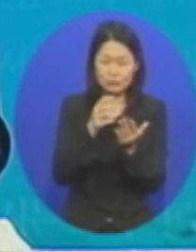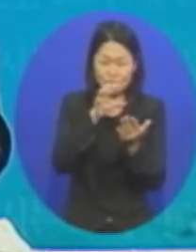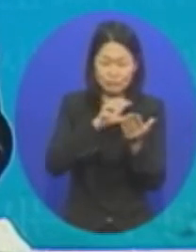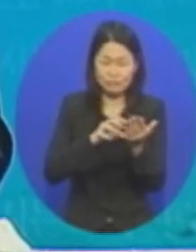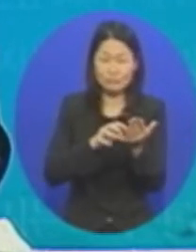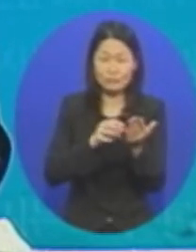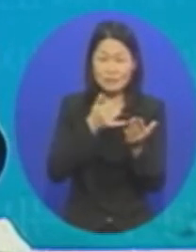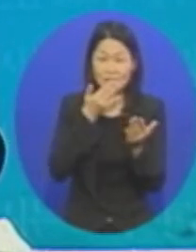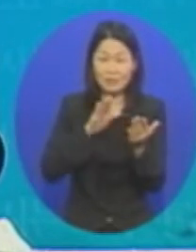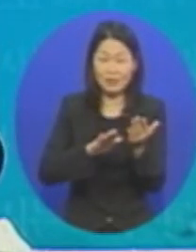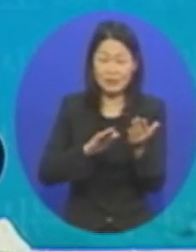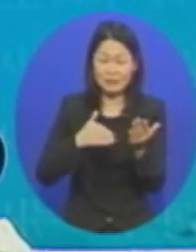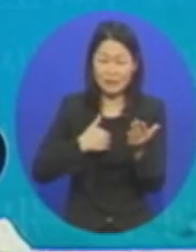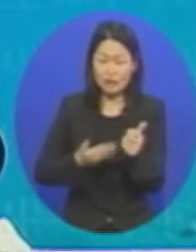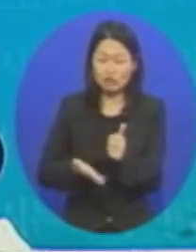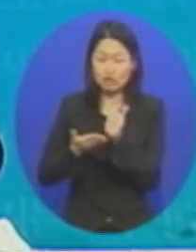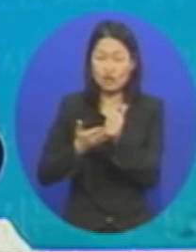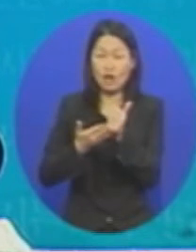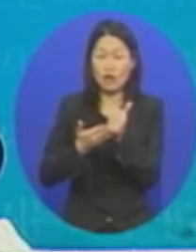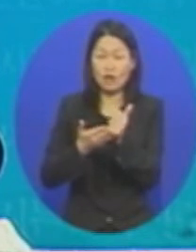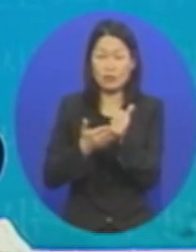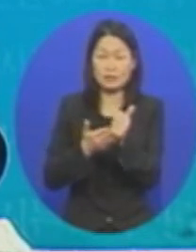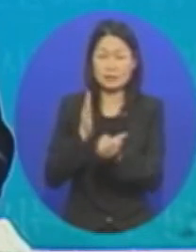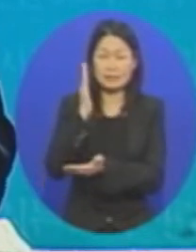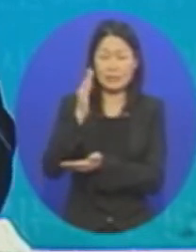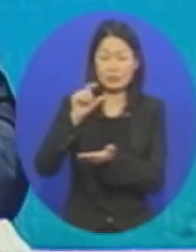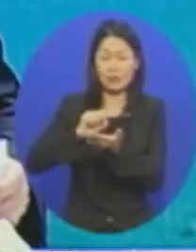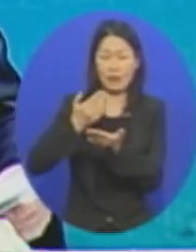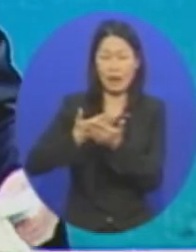제가 원고를 다시 쭉 봤어요